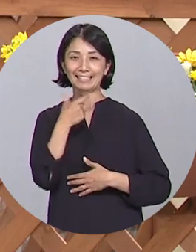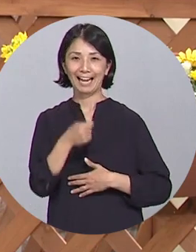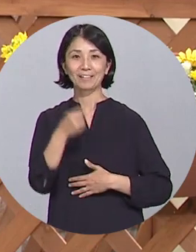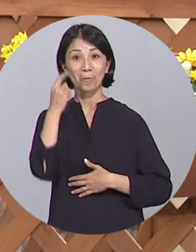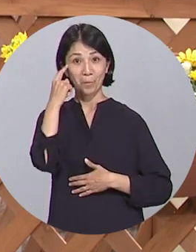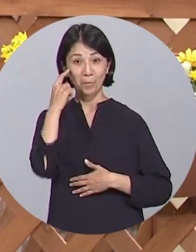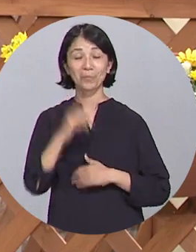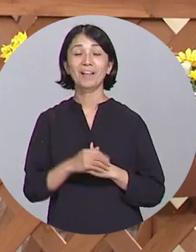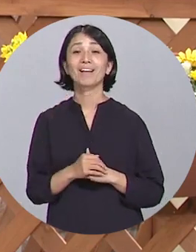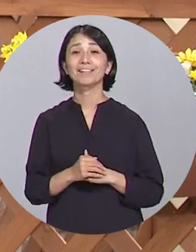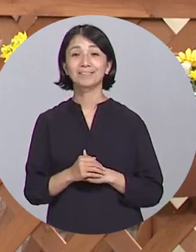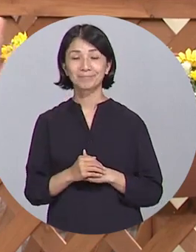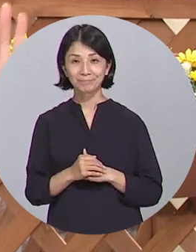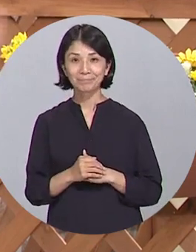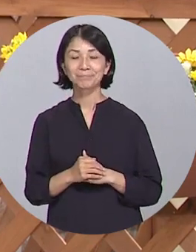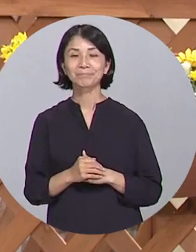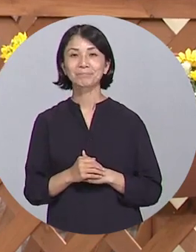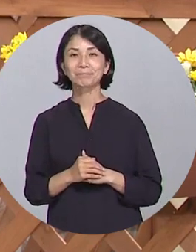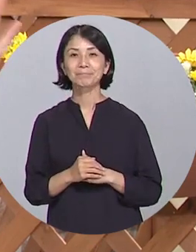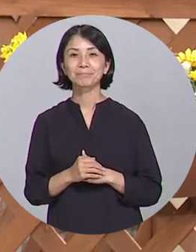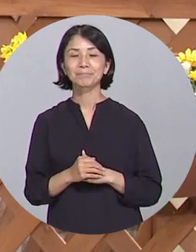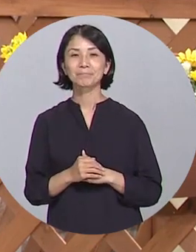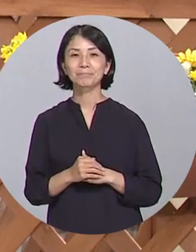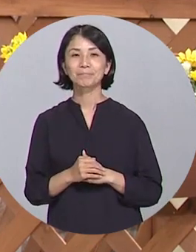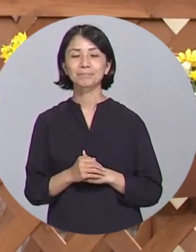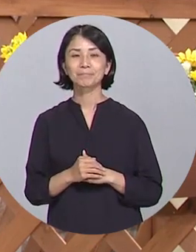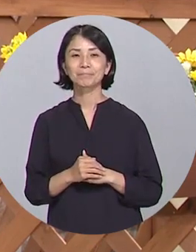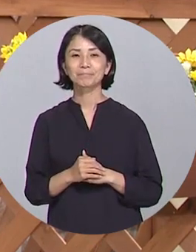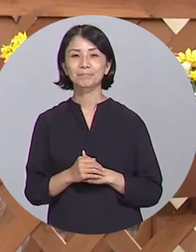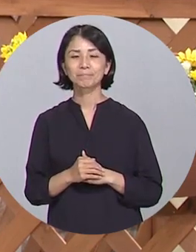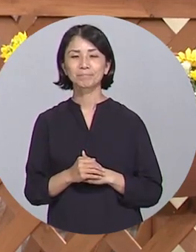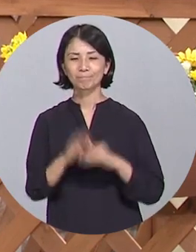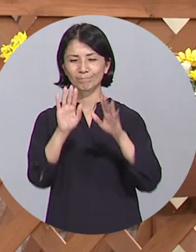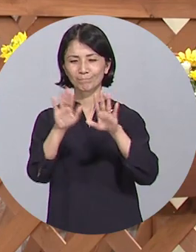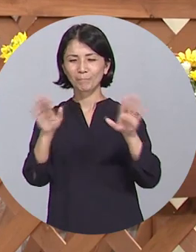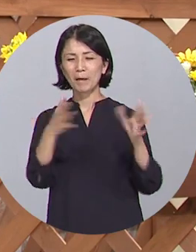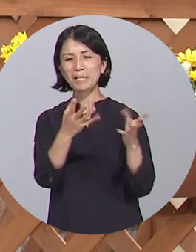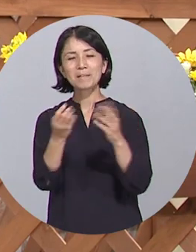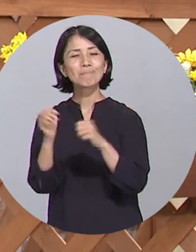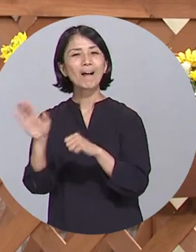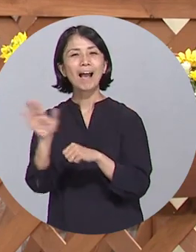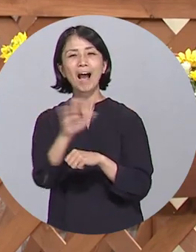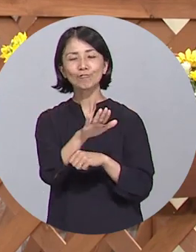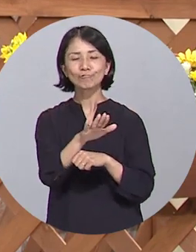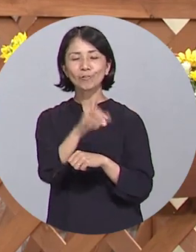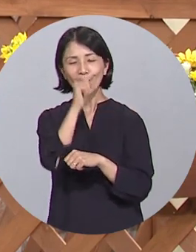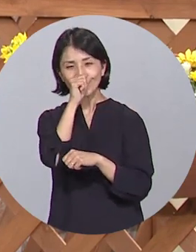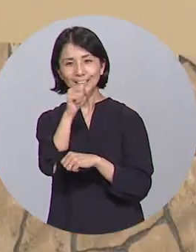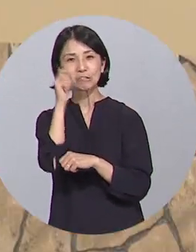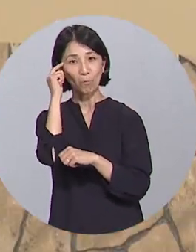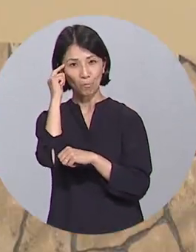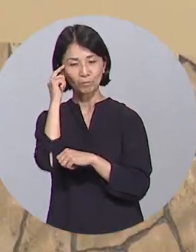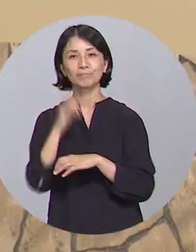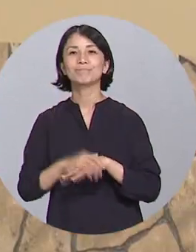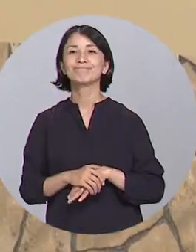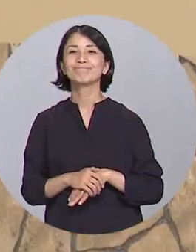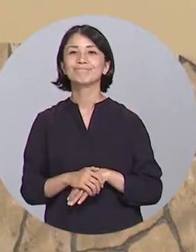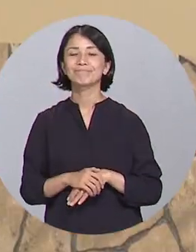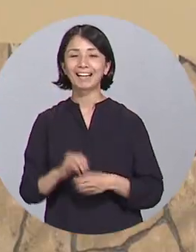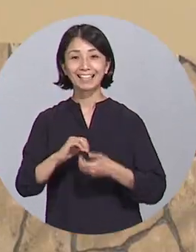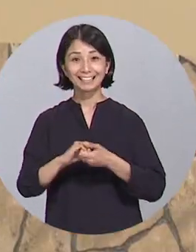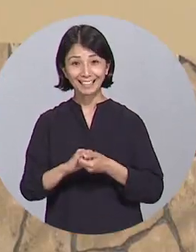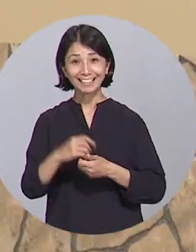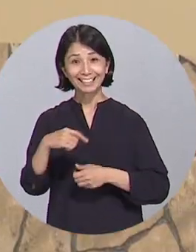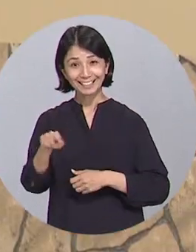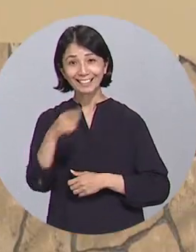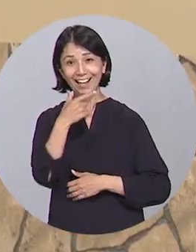し、あれだけこう一気にいろんな作品を見られるっていうのはすごくいいなって思いますね。 ぜひ見に行って